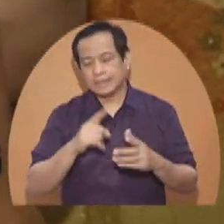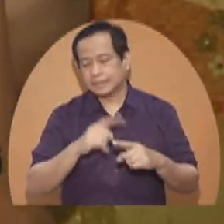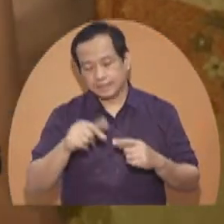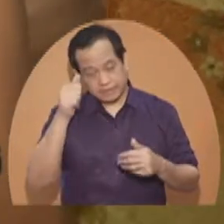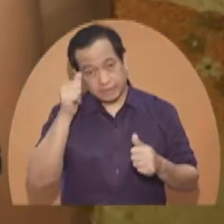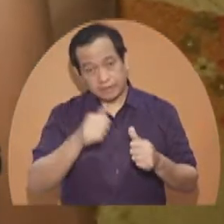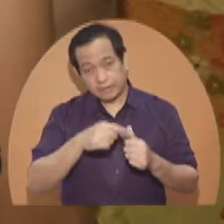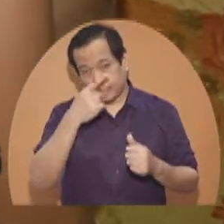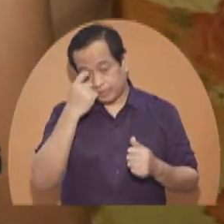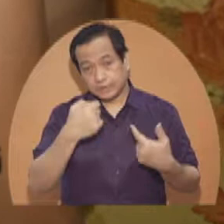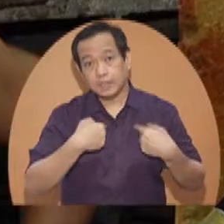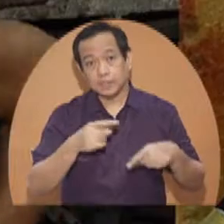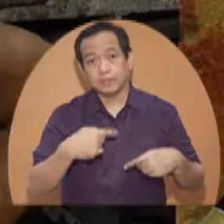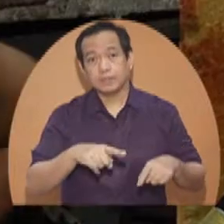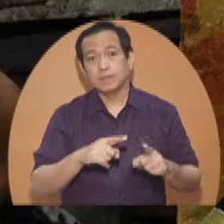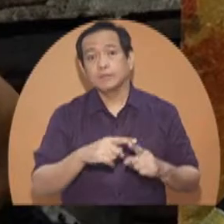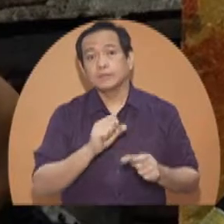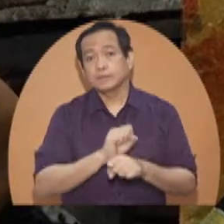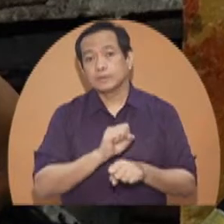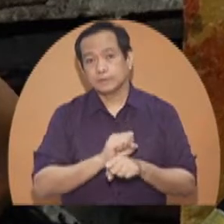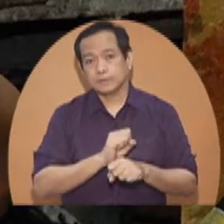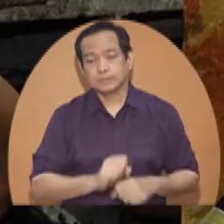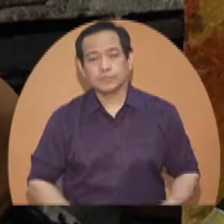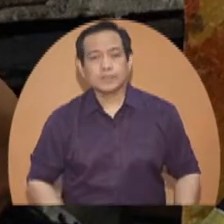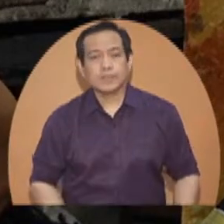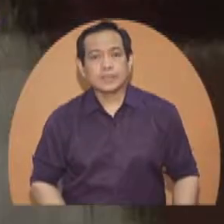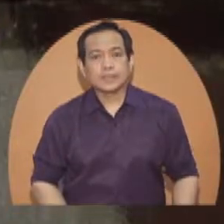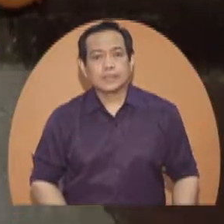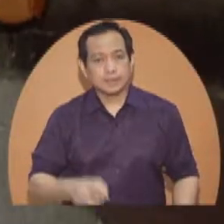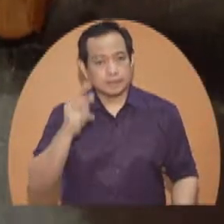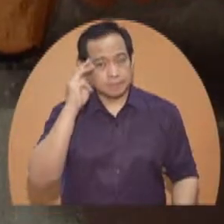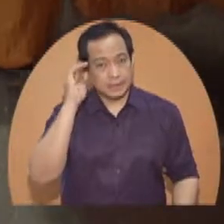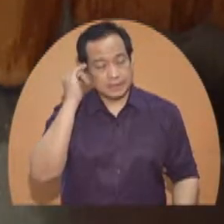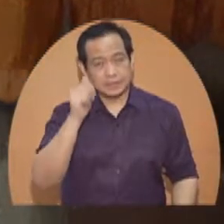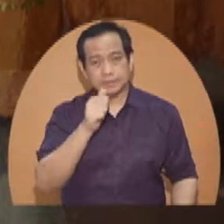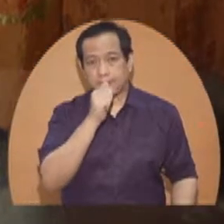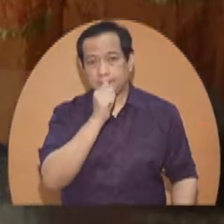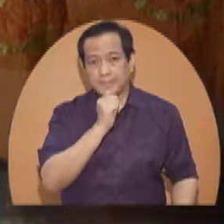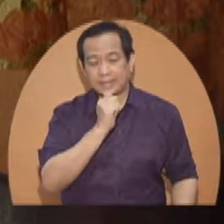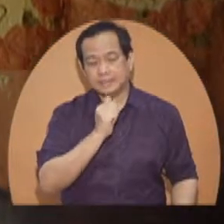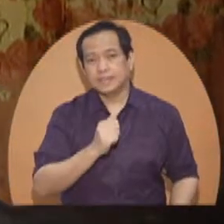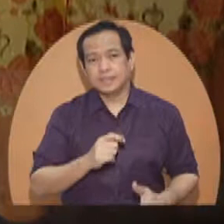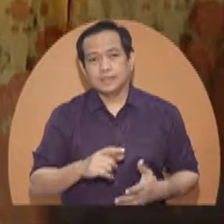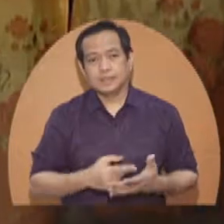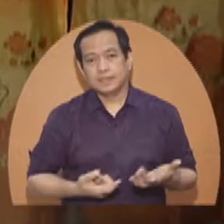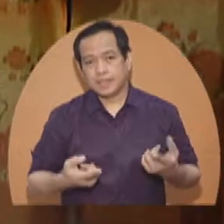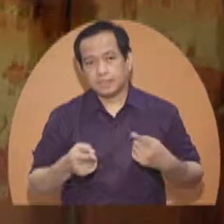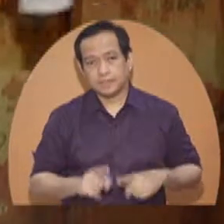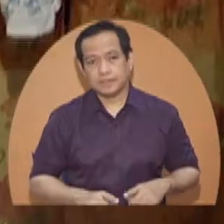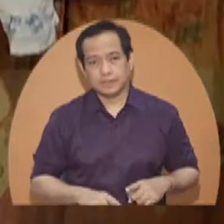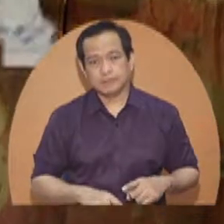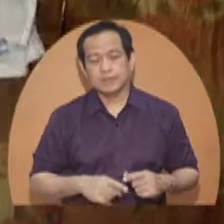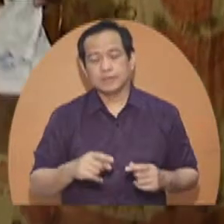eh. Abang ko di po natandaan kasi yung mapasok po sa trabaho po sila, ngayon ang anak ko po. Tinitiis na lamang ni Mark Justin ang kanyang